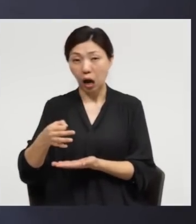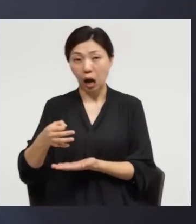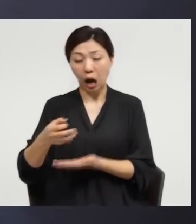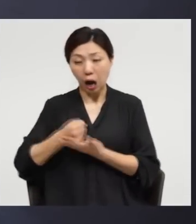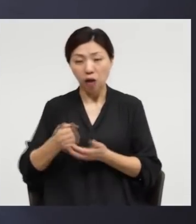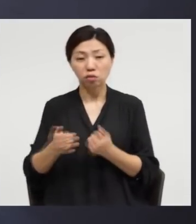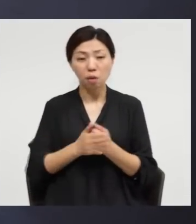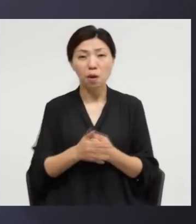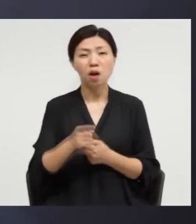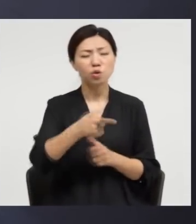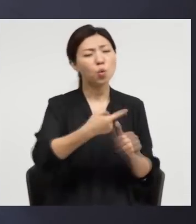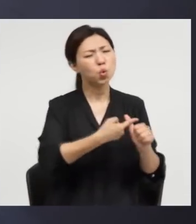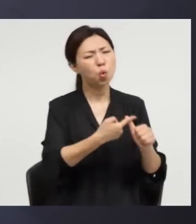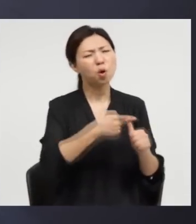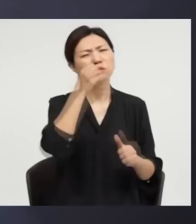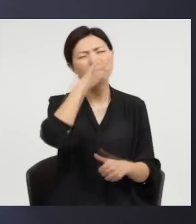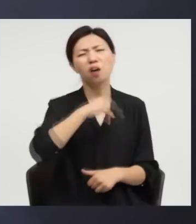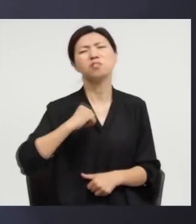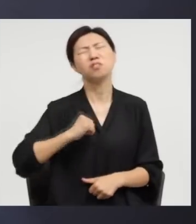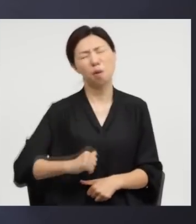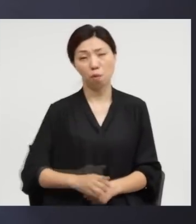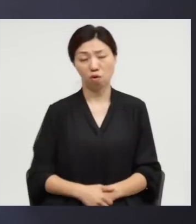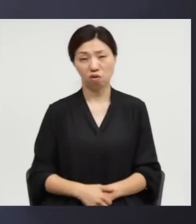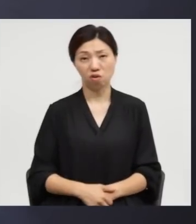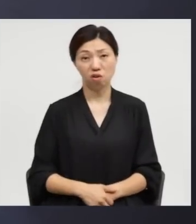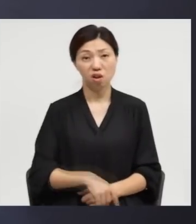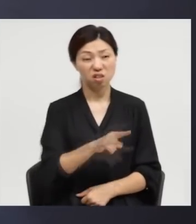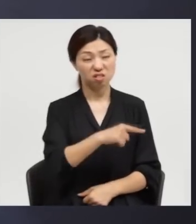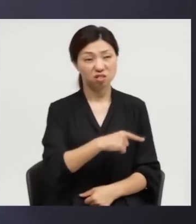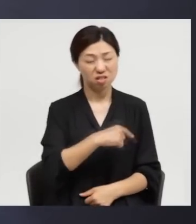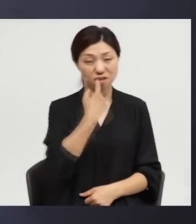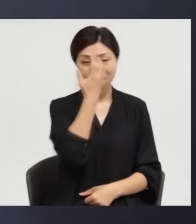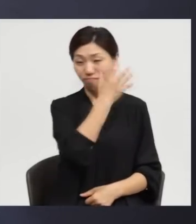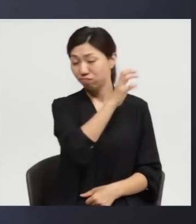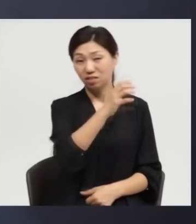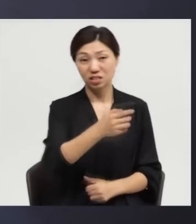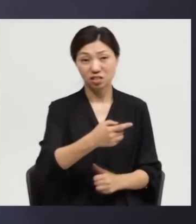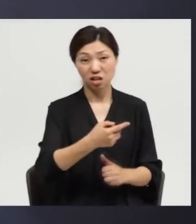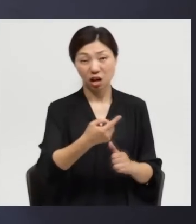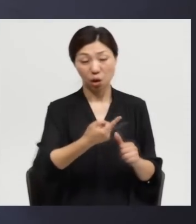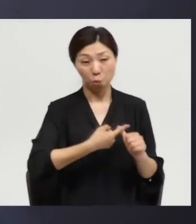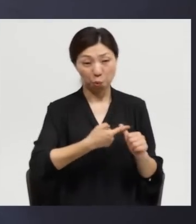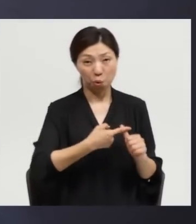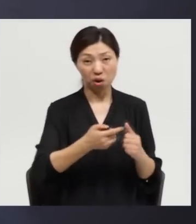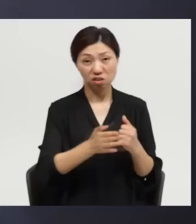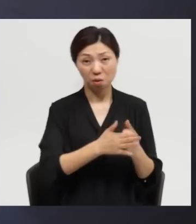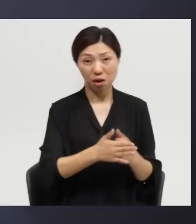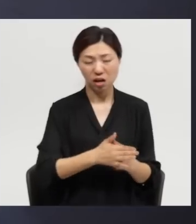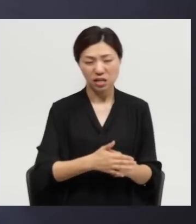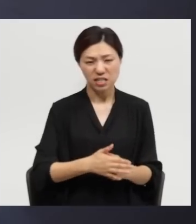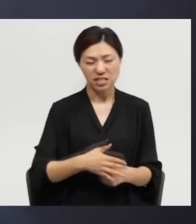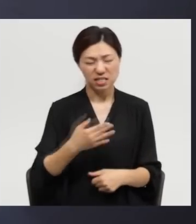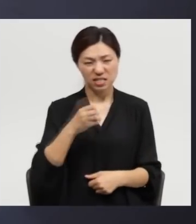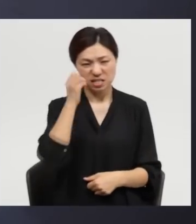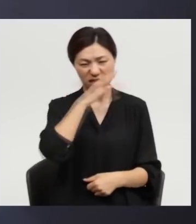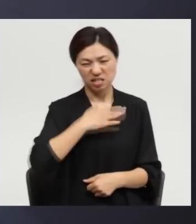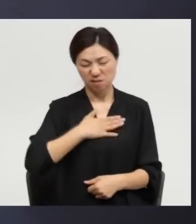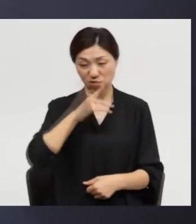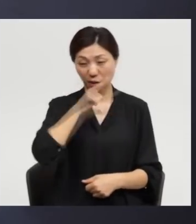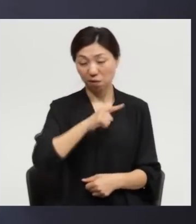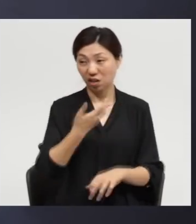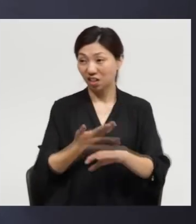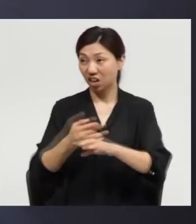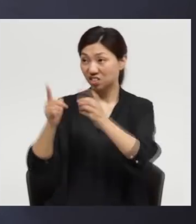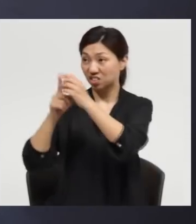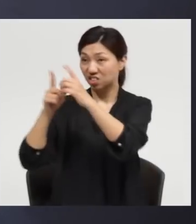하려면 그 정도로 감내해야지. 그 기분 나쁘다고 딴 자리 가면 그건 의리가 없는 인간이지. 돈을 안